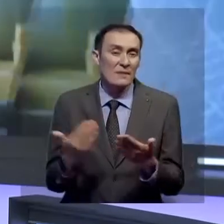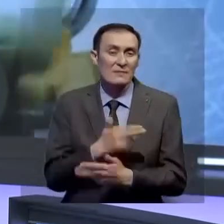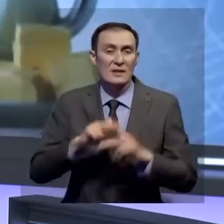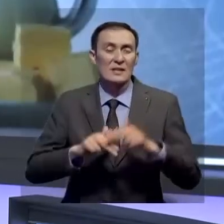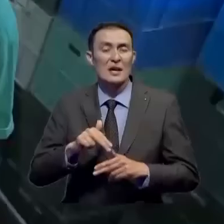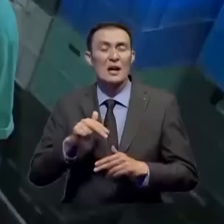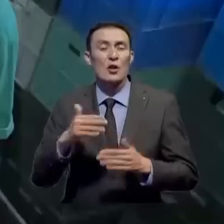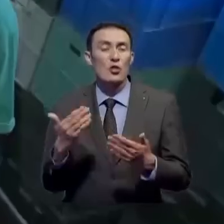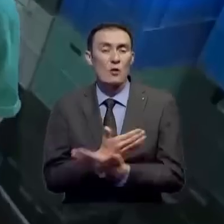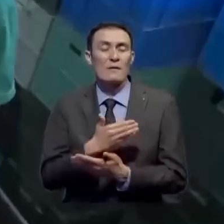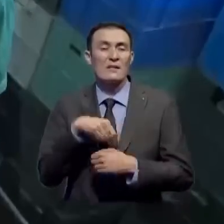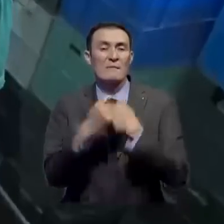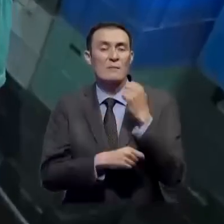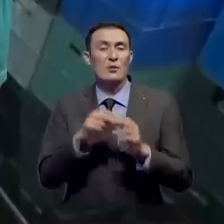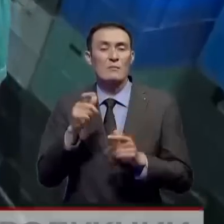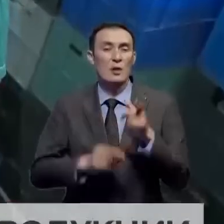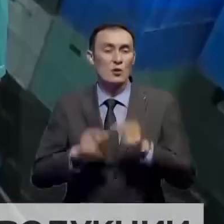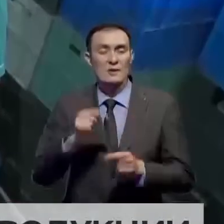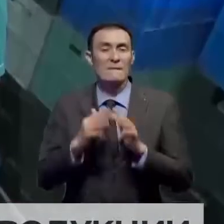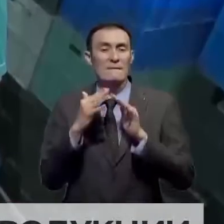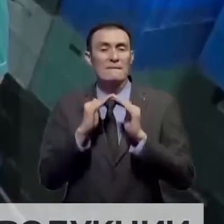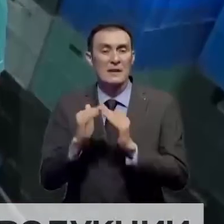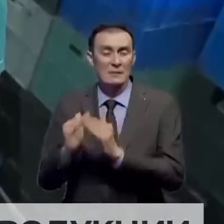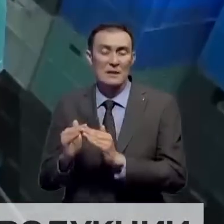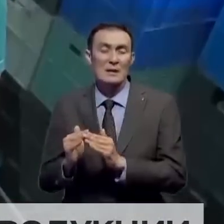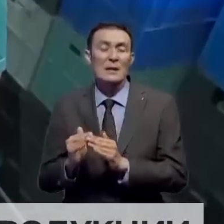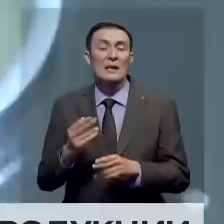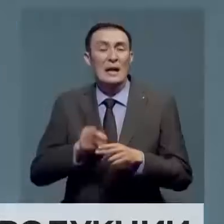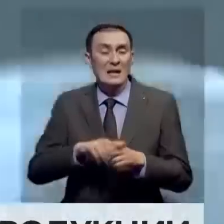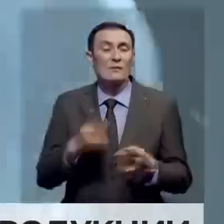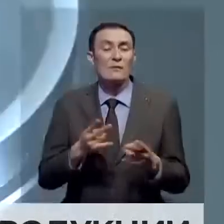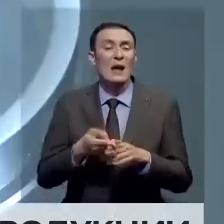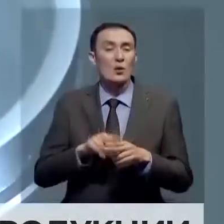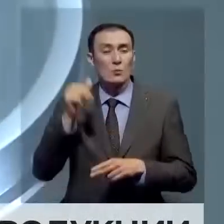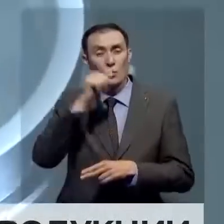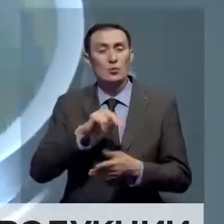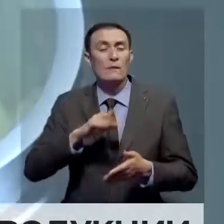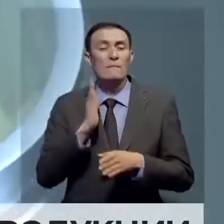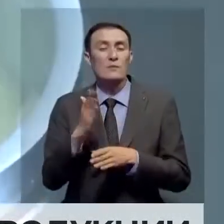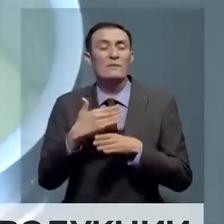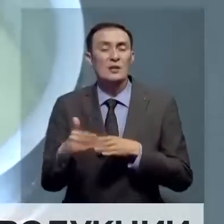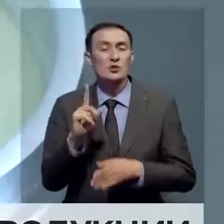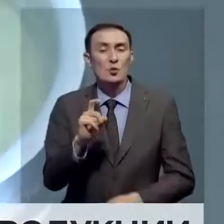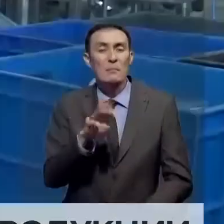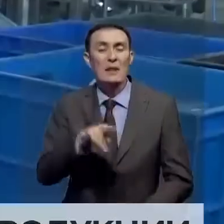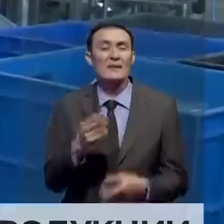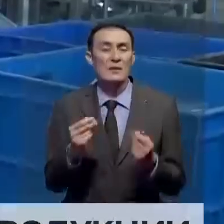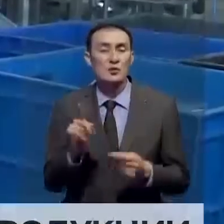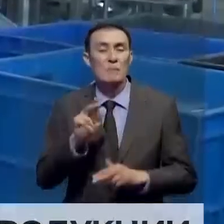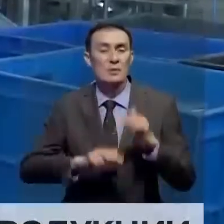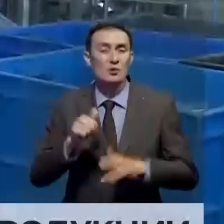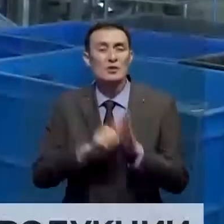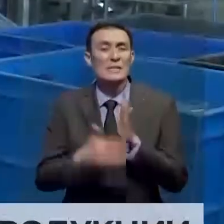новые товарно-молочные фермы за счет финансирования региональных СПК. На эти цели только в этом году планируют выделить 100 миллиардов тенге,